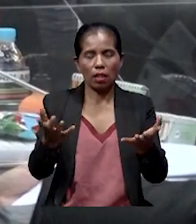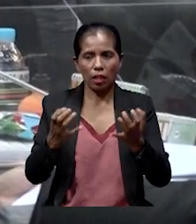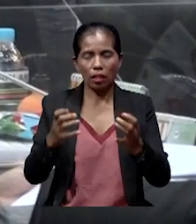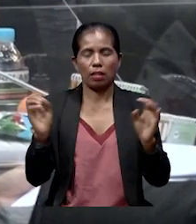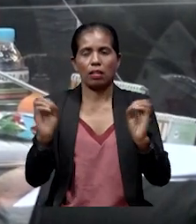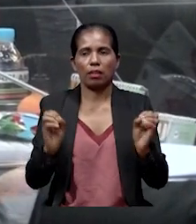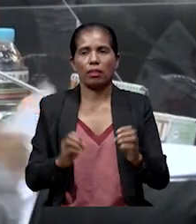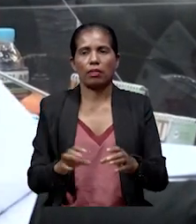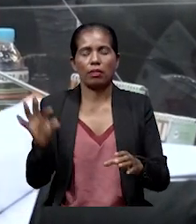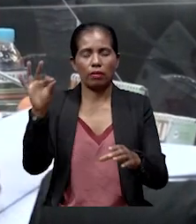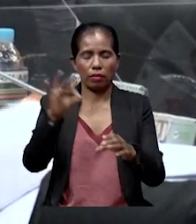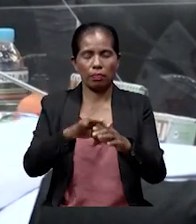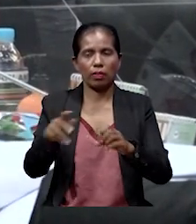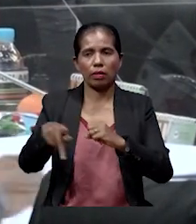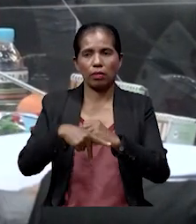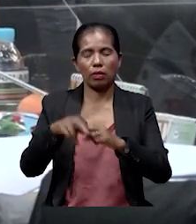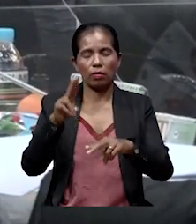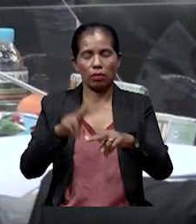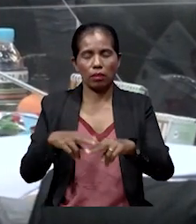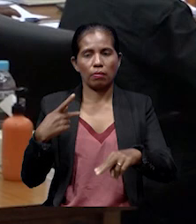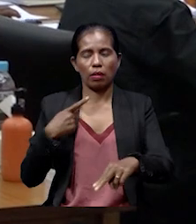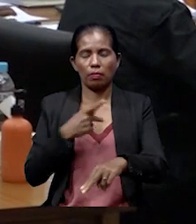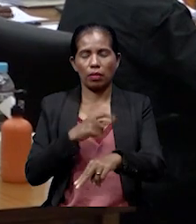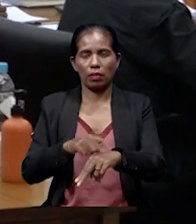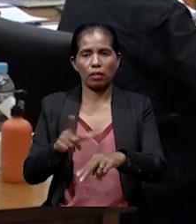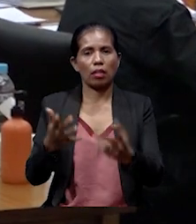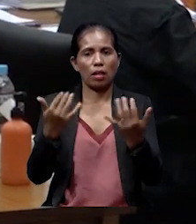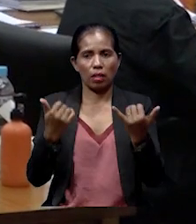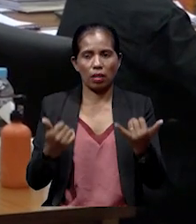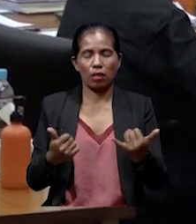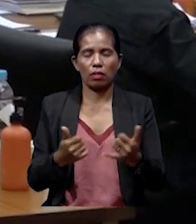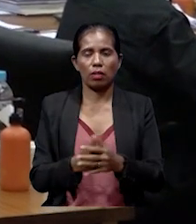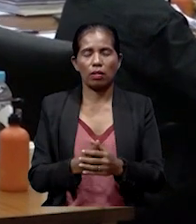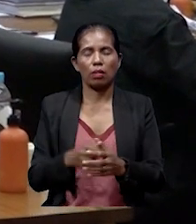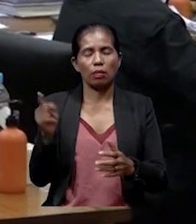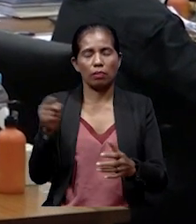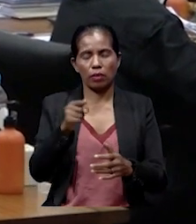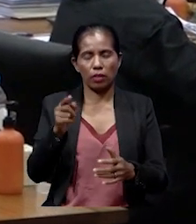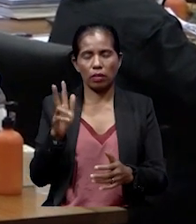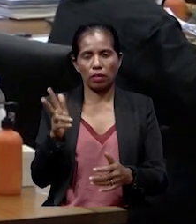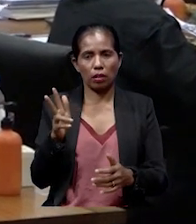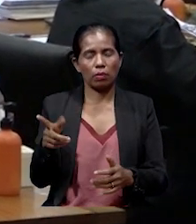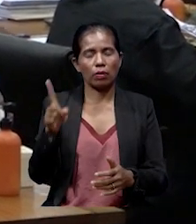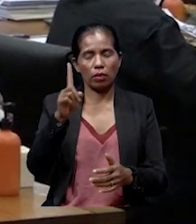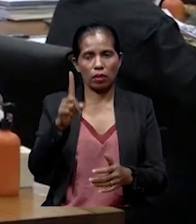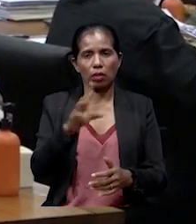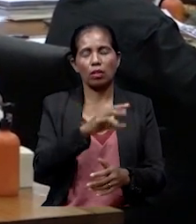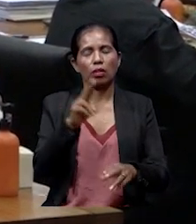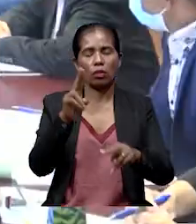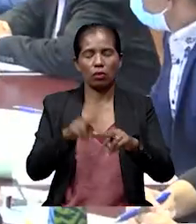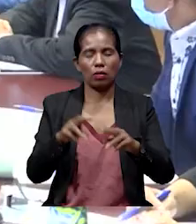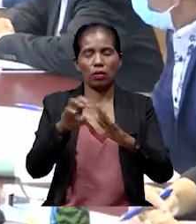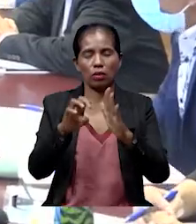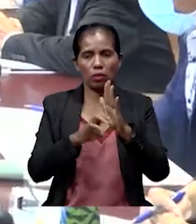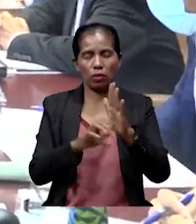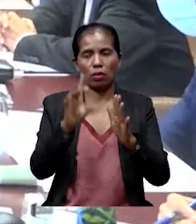ba partisipasaun nebe tur iha Parlamento Nasional agora daun iha porsentu tolu resing ida, tur iha estrutura